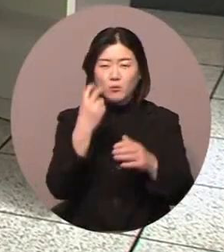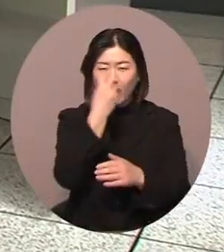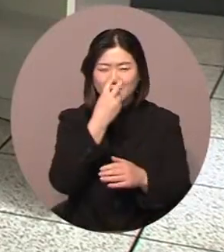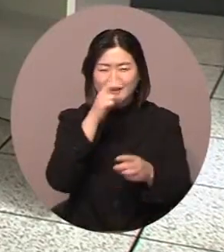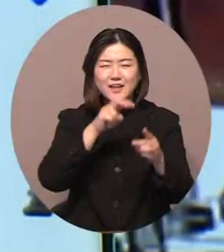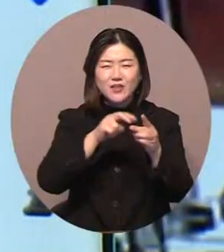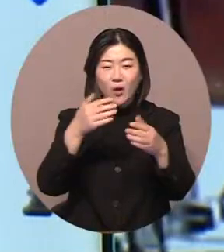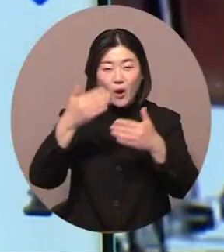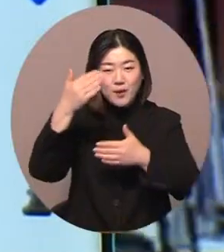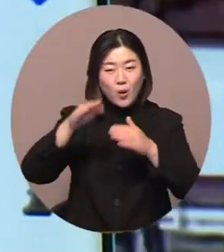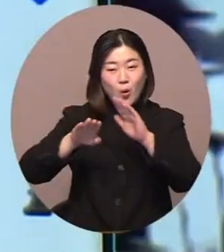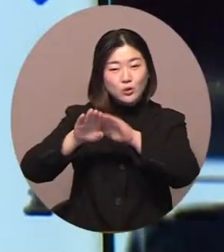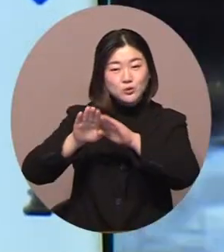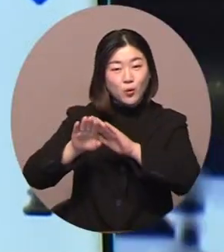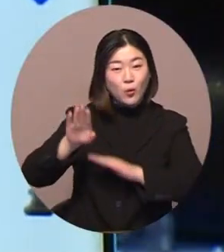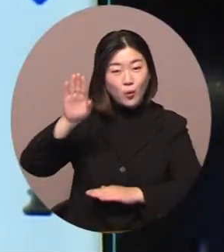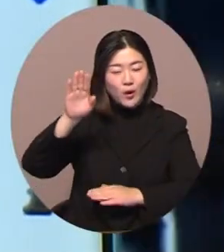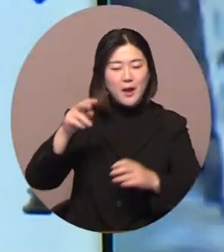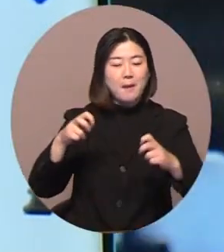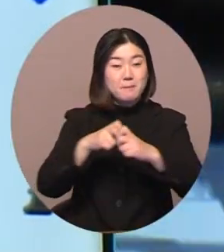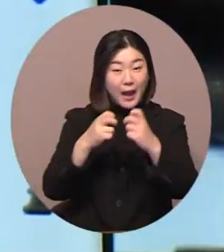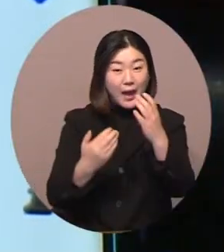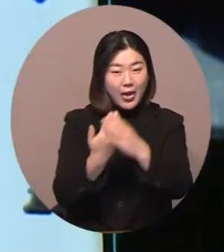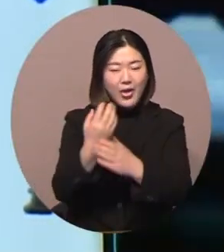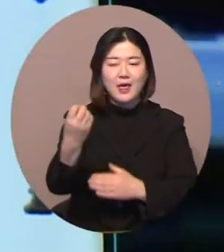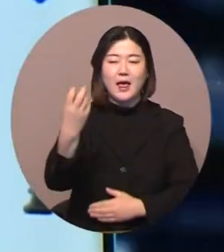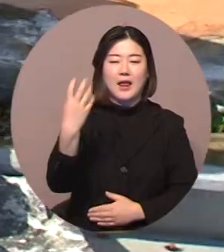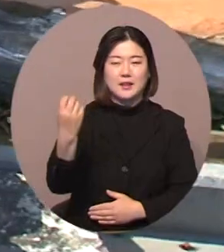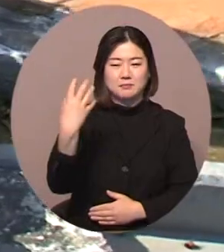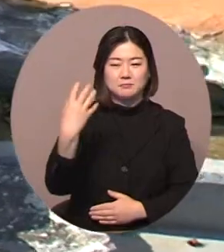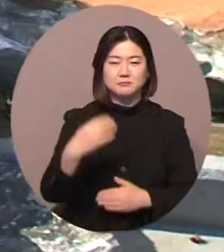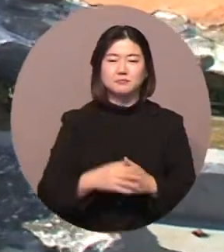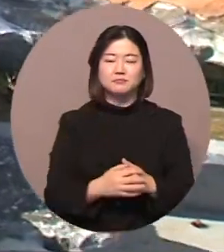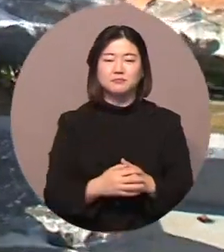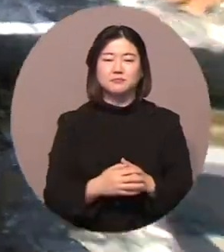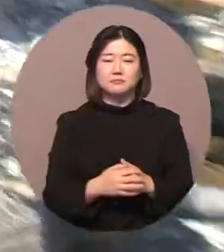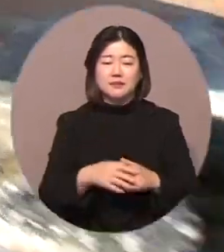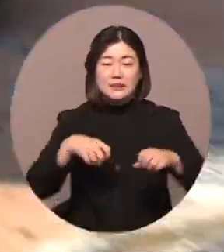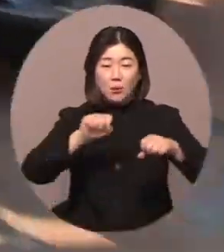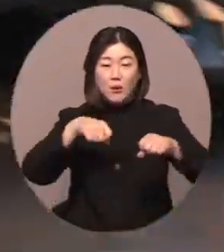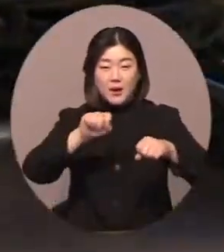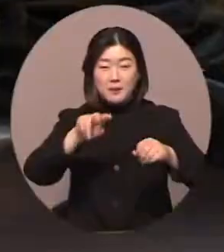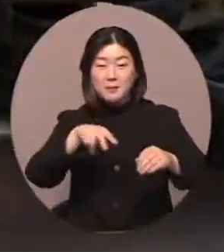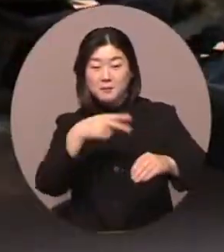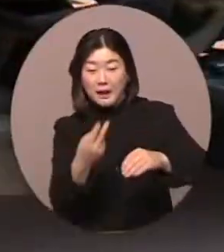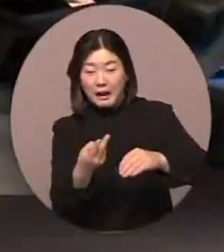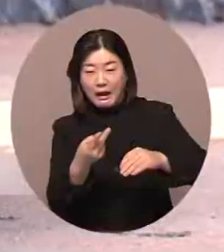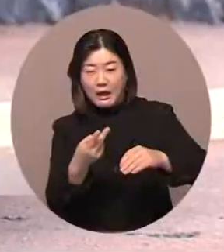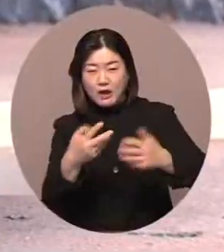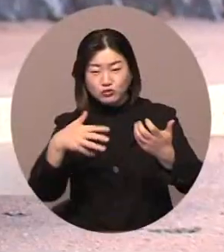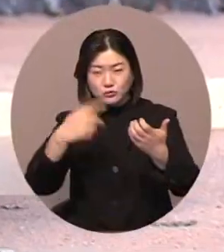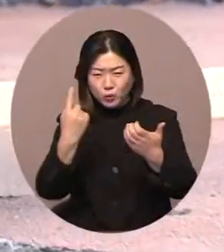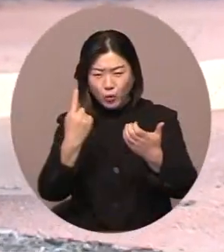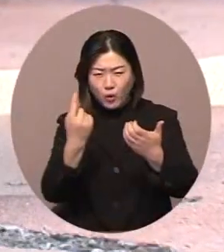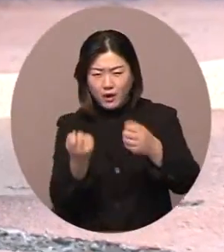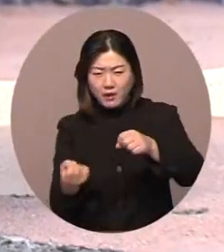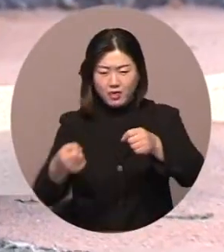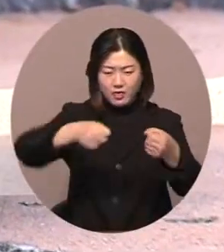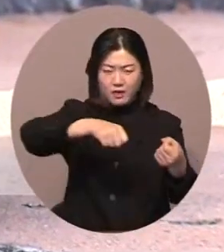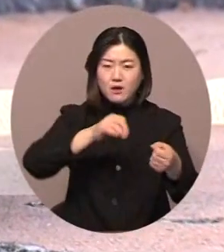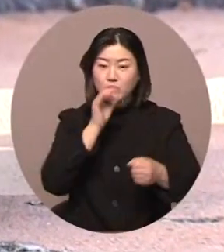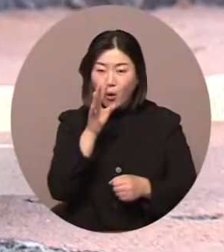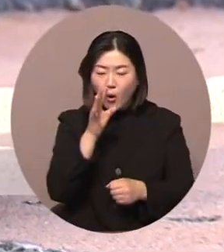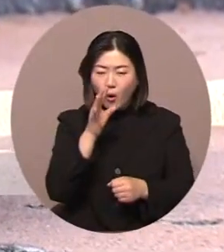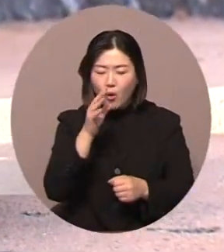통합관제센터 화면 오른쪽 상단에 사고가 발생했다는 알림이 뜹니다. 이륜차가 넘어진 뒤 90초 동안 다시 세워지지